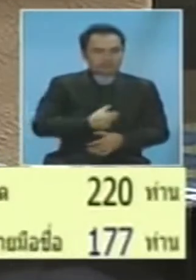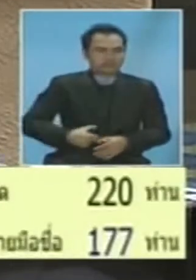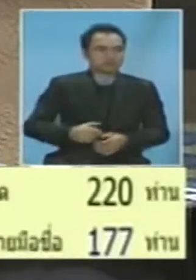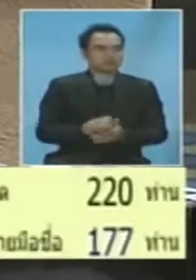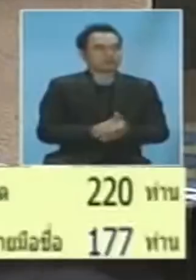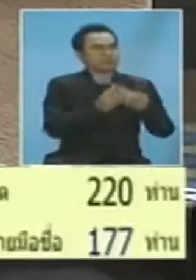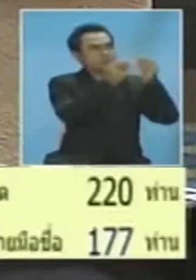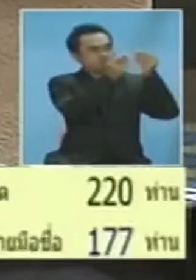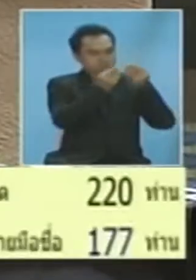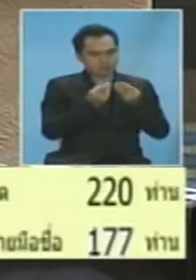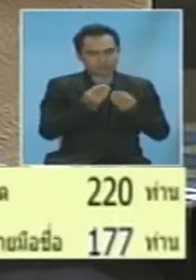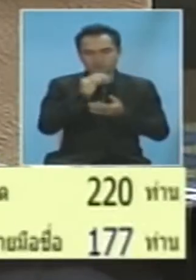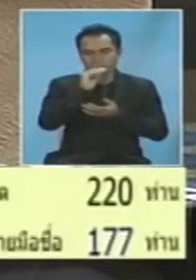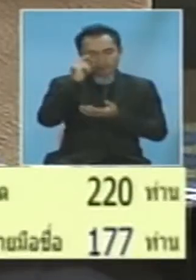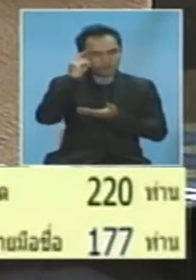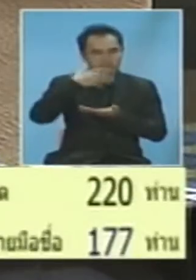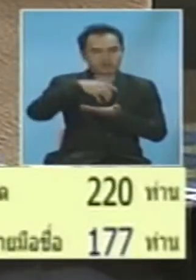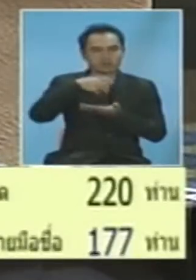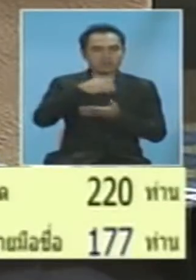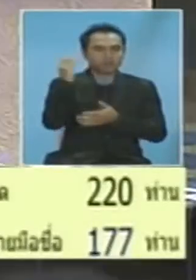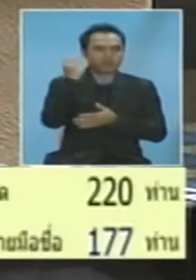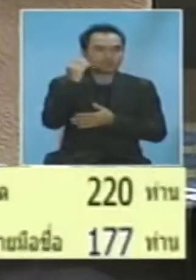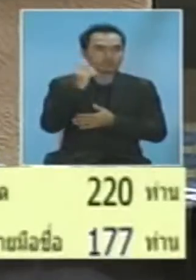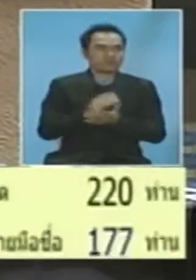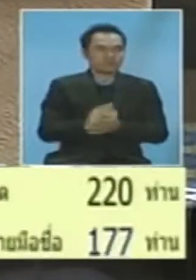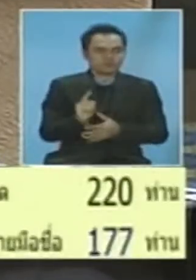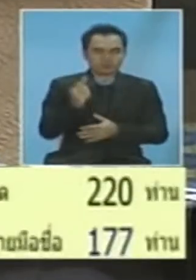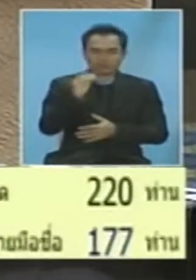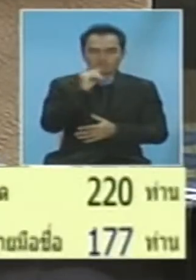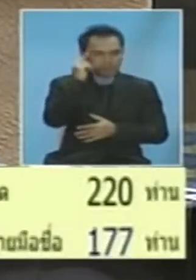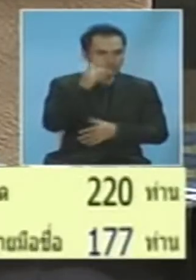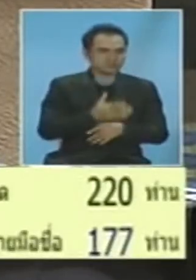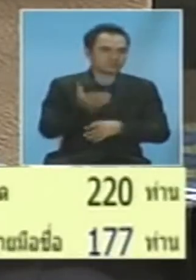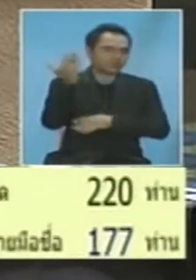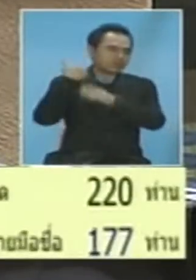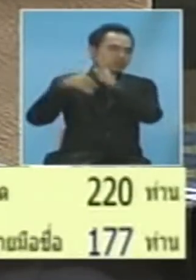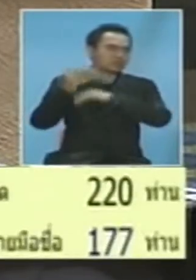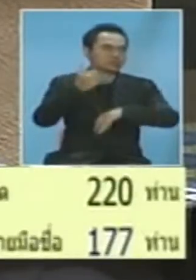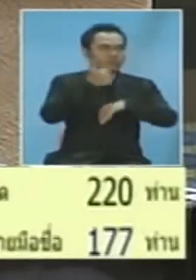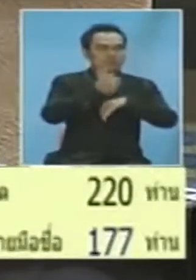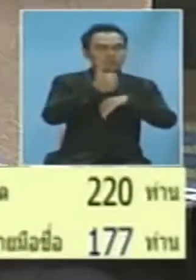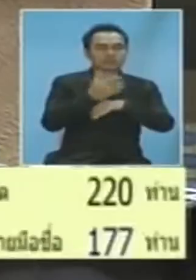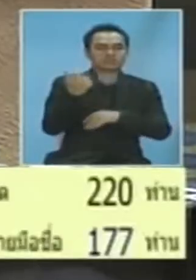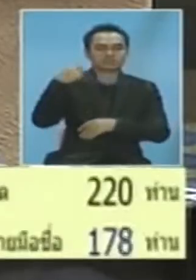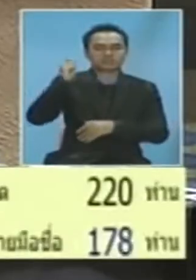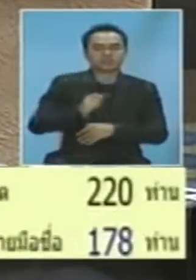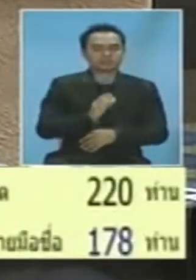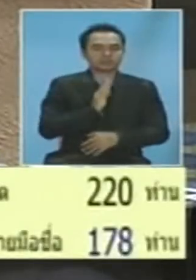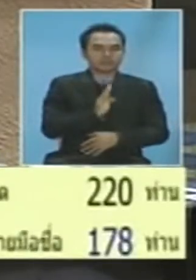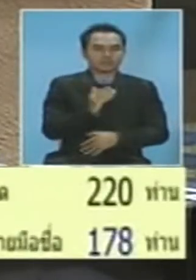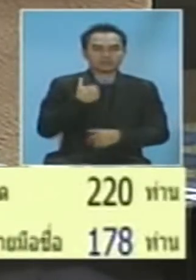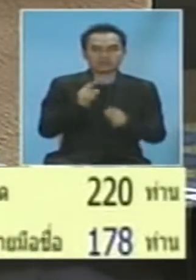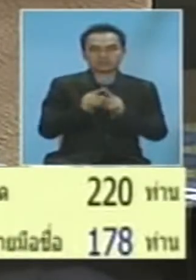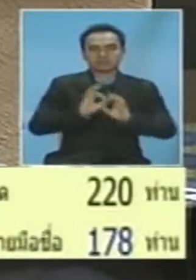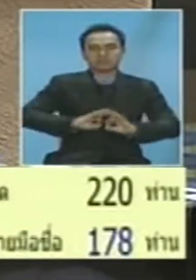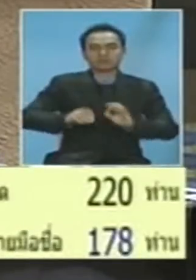ได้ทรงตรัสตลอดมาตั้งแต่กระผมเป็นผู้พิพากษา ตุลาการที่ศาลยุติธรรมว่าให้